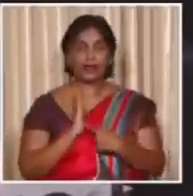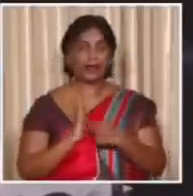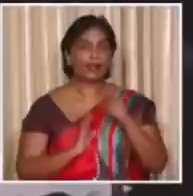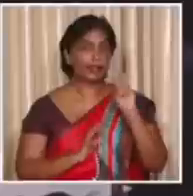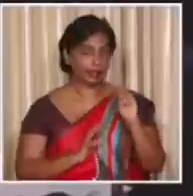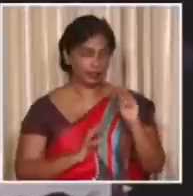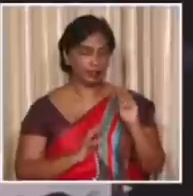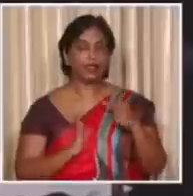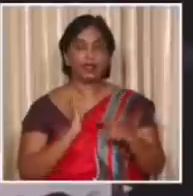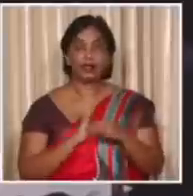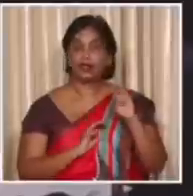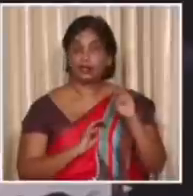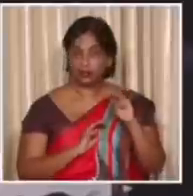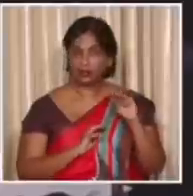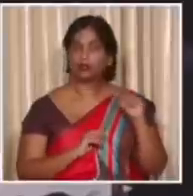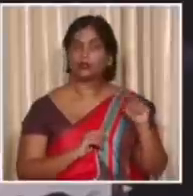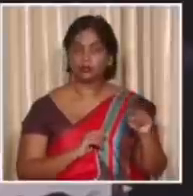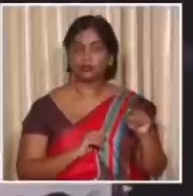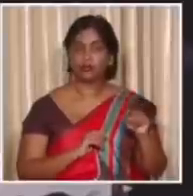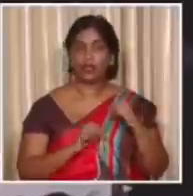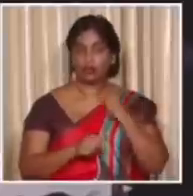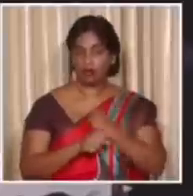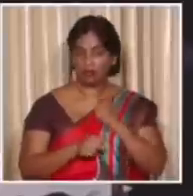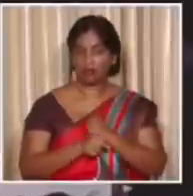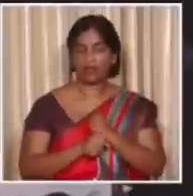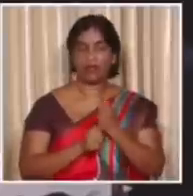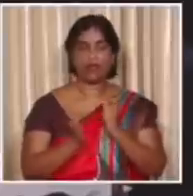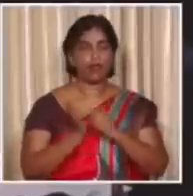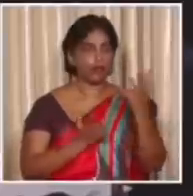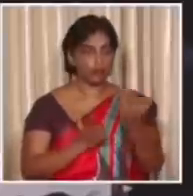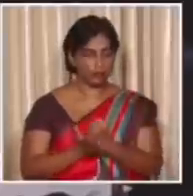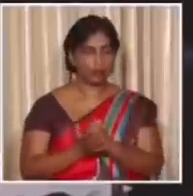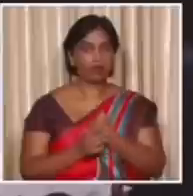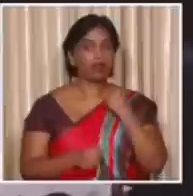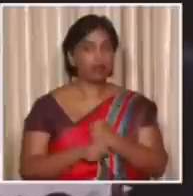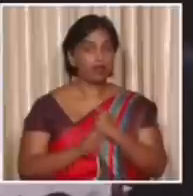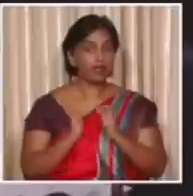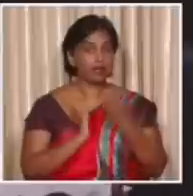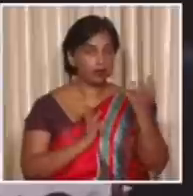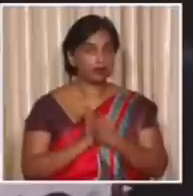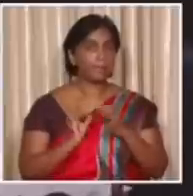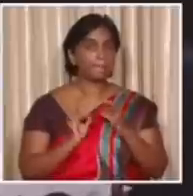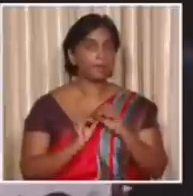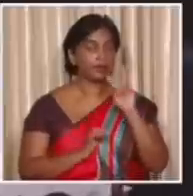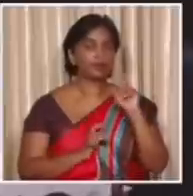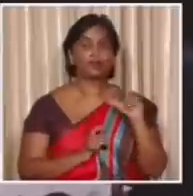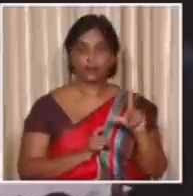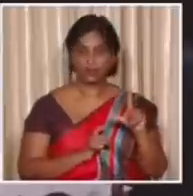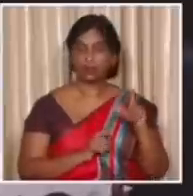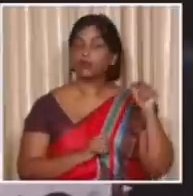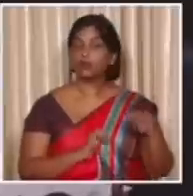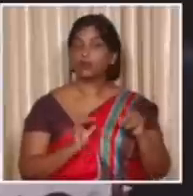තියෙනවා ට්‍රිලියන 30න් ඒ මහ ඒ public loan මේ ණය හැබැයි රාජ්‍ය ණය අපේක්ෂා කරන බිලියන 27ක් තියෙනවා කියන